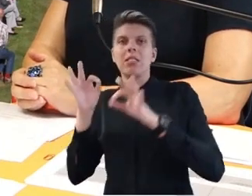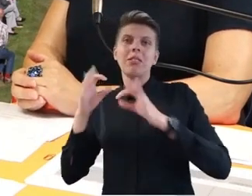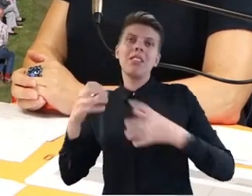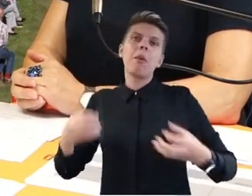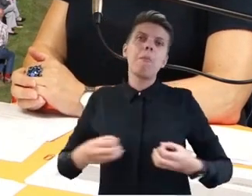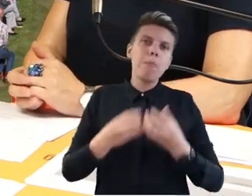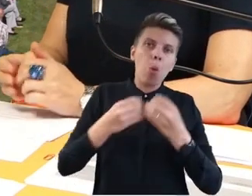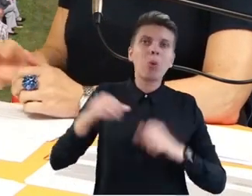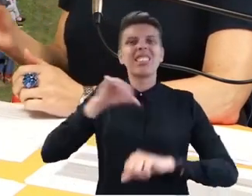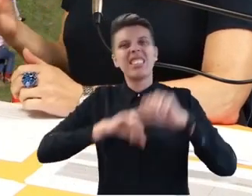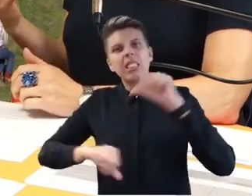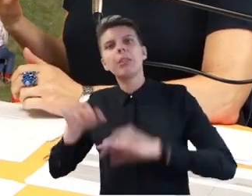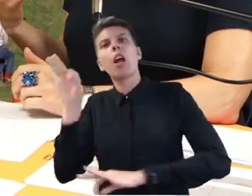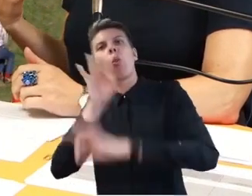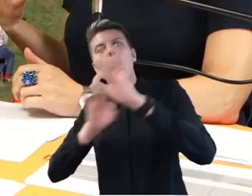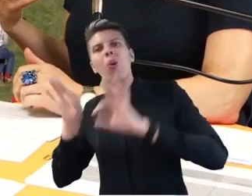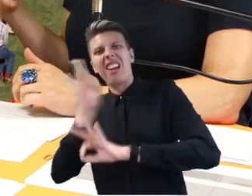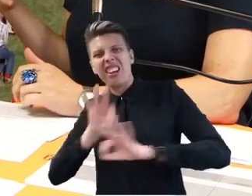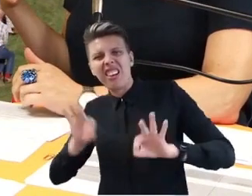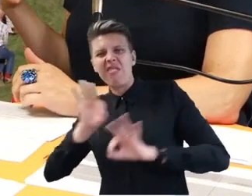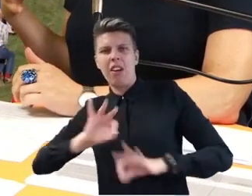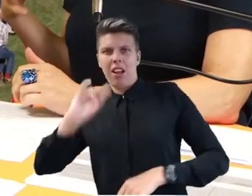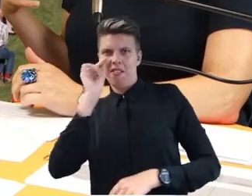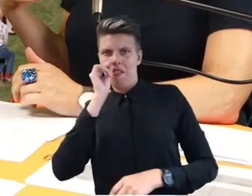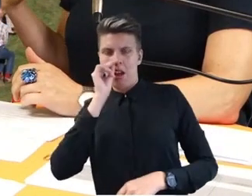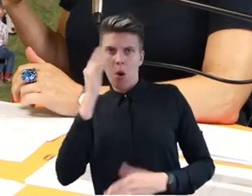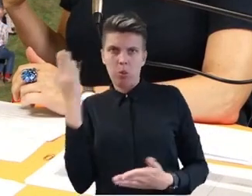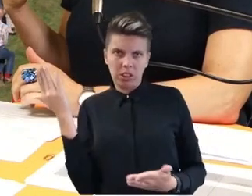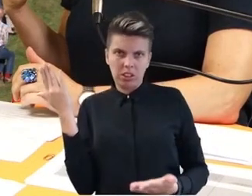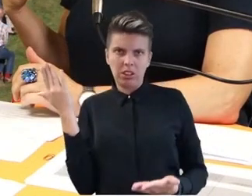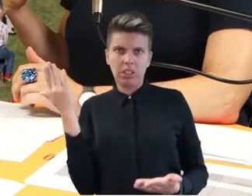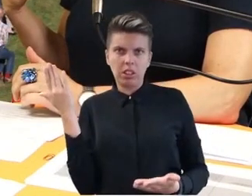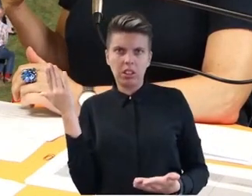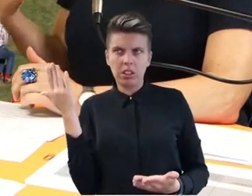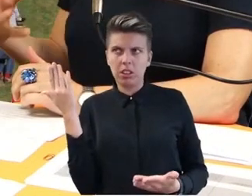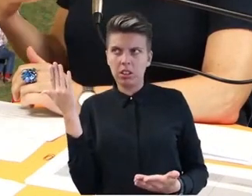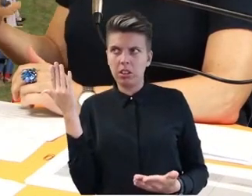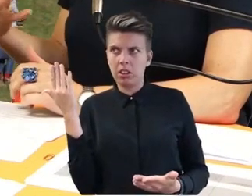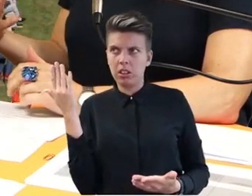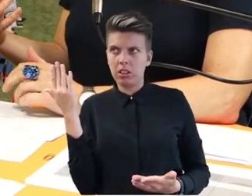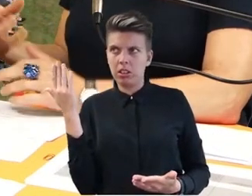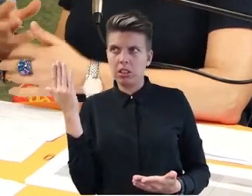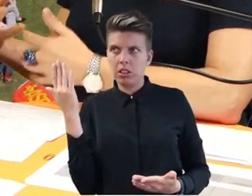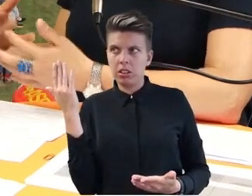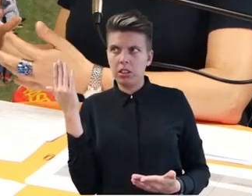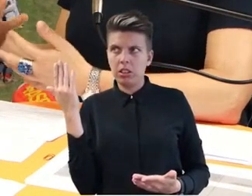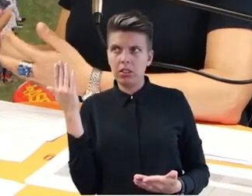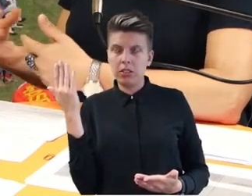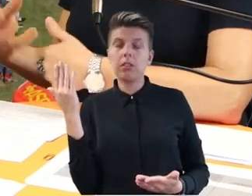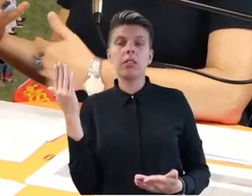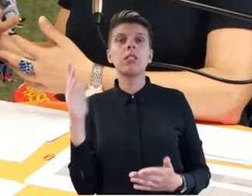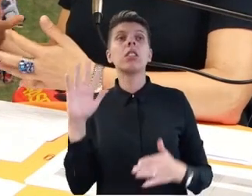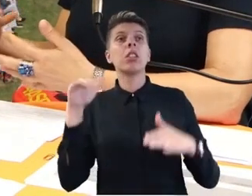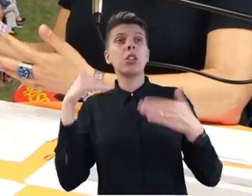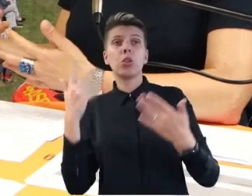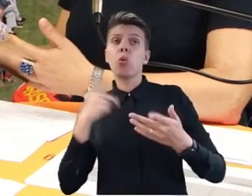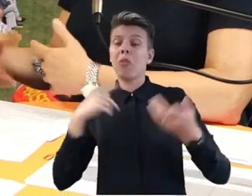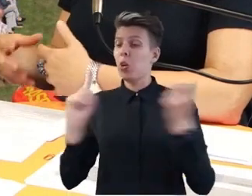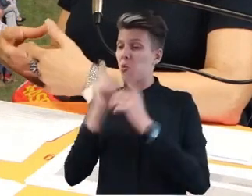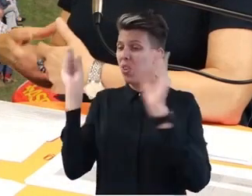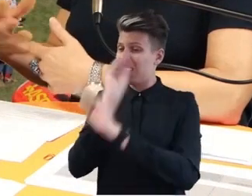gefahren also das natürlich auch damals kurze infos sollte man mit so einem stoff in kontakt